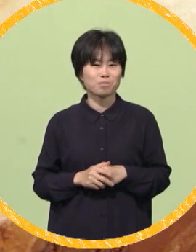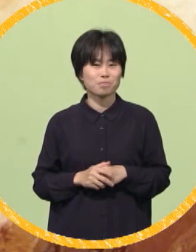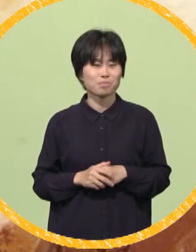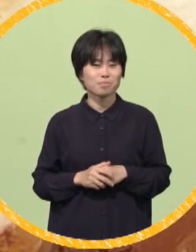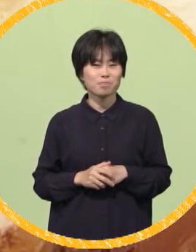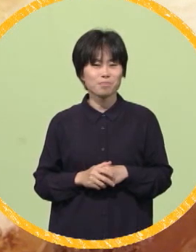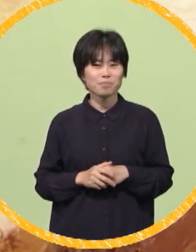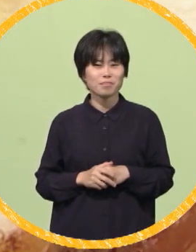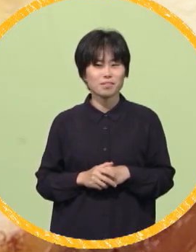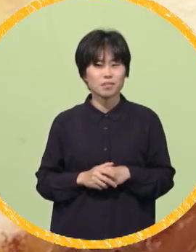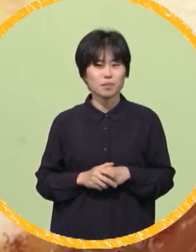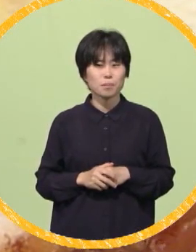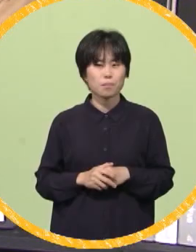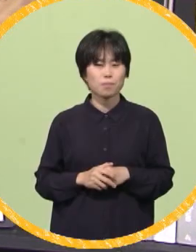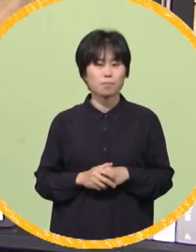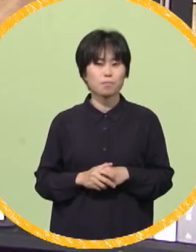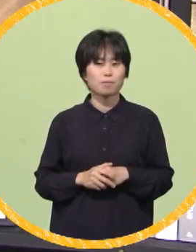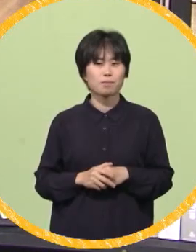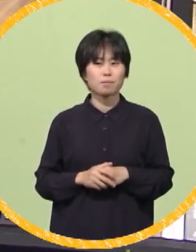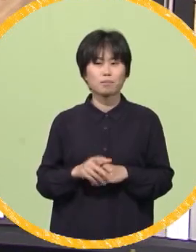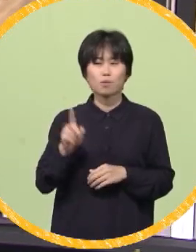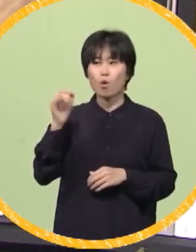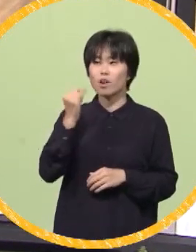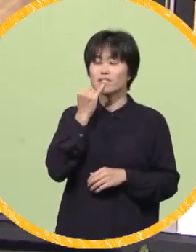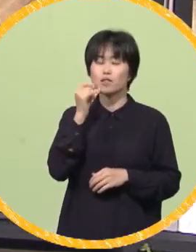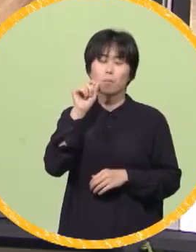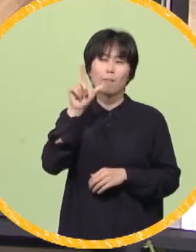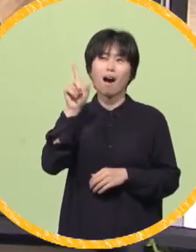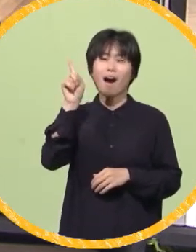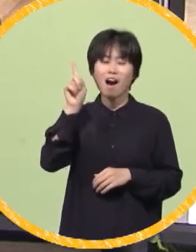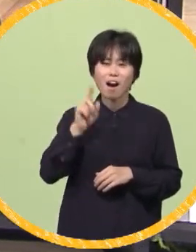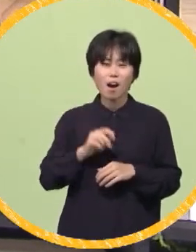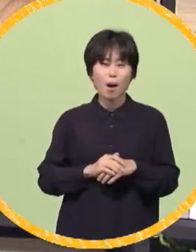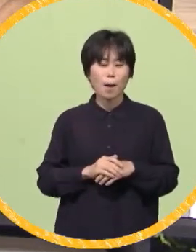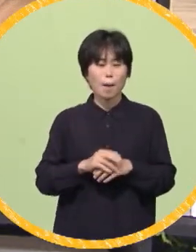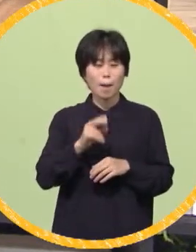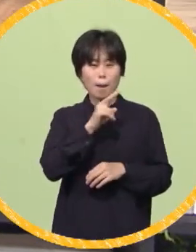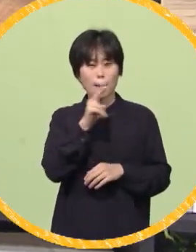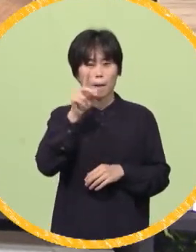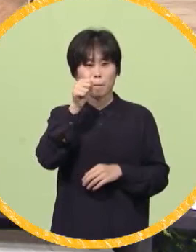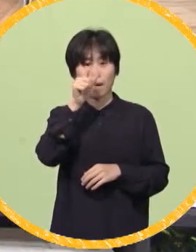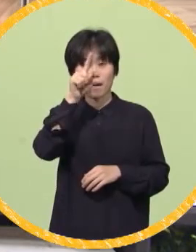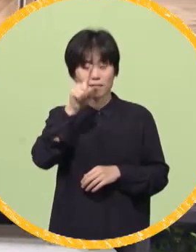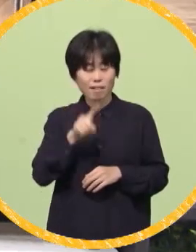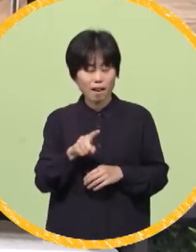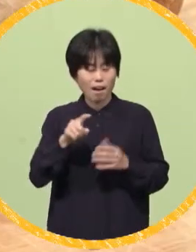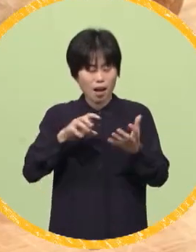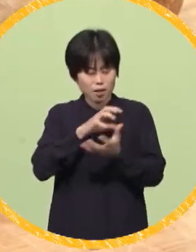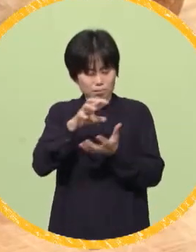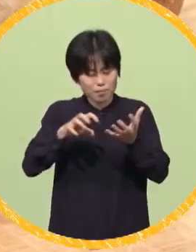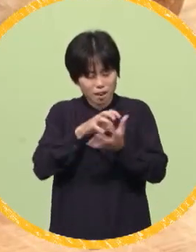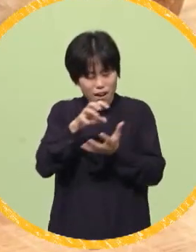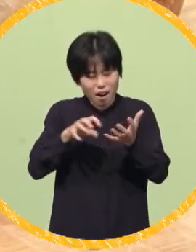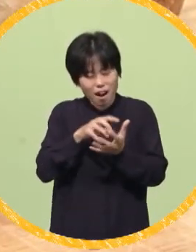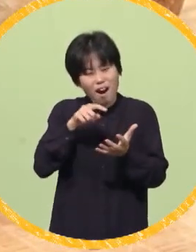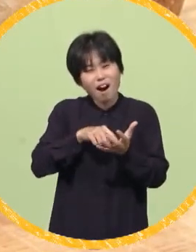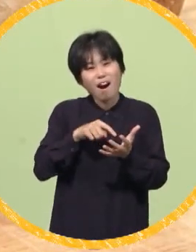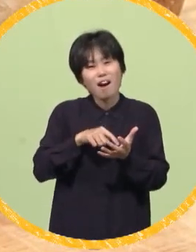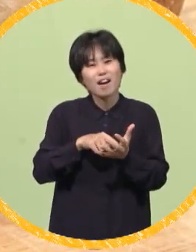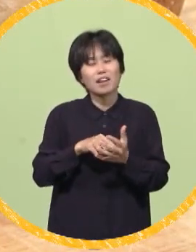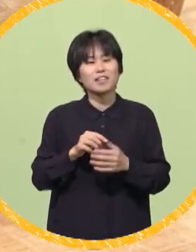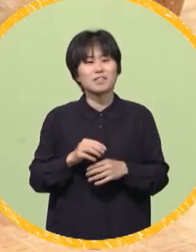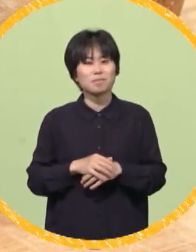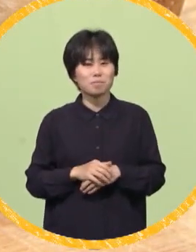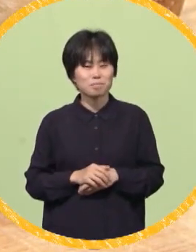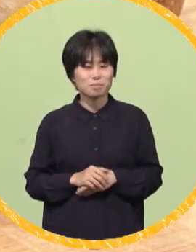ろで食べてるよ。 おいしいな。 それ塩パンですね。 バターなのかマガリなのか分かりませんが、 バターが贅沢に入ってます。 す